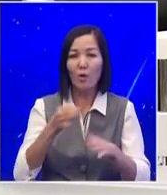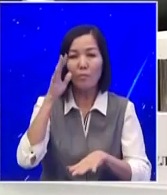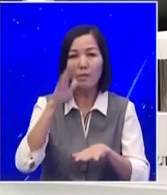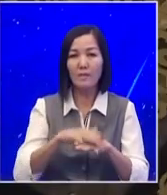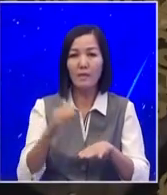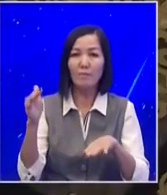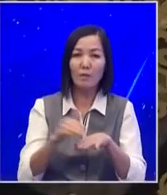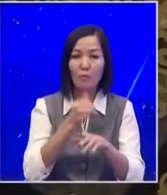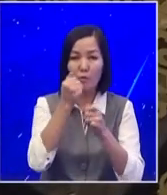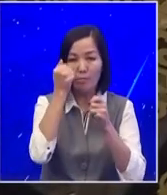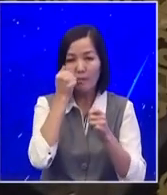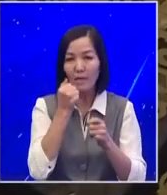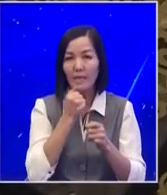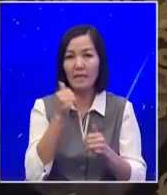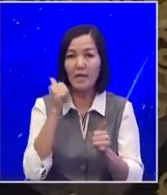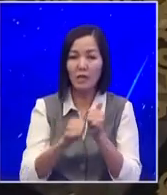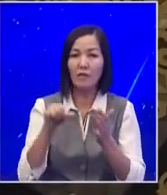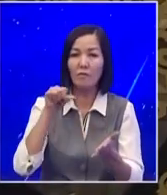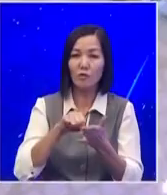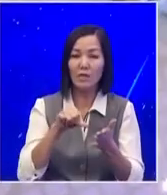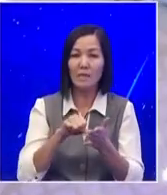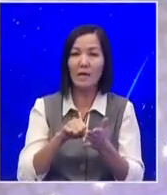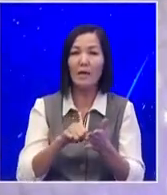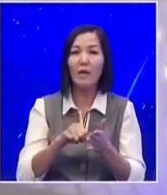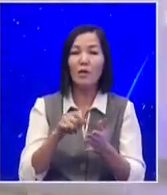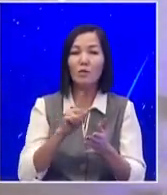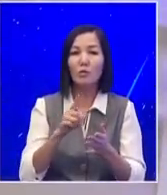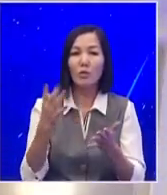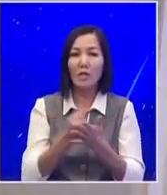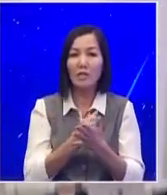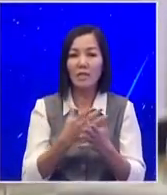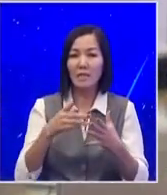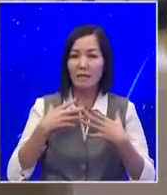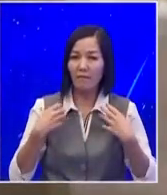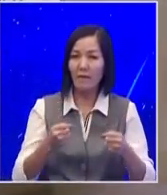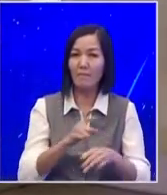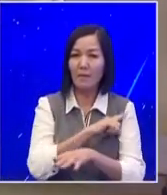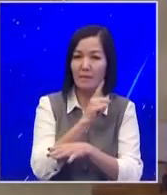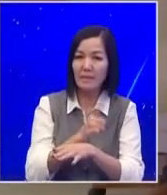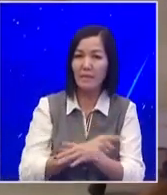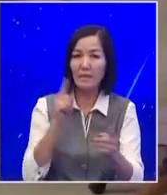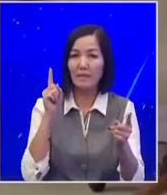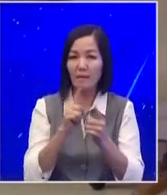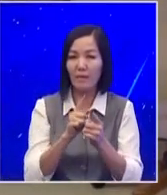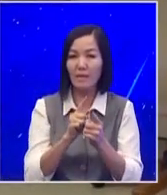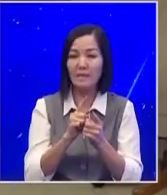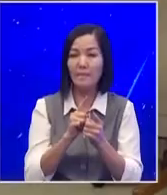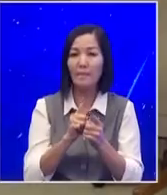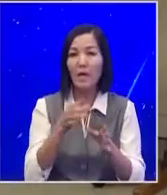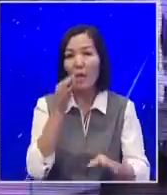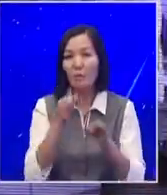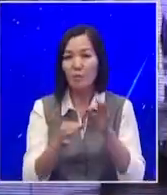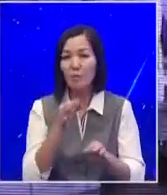тепло поблагодарил каждого участника встречи за то, что нашли время, силы и желание собраться под один шанграх, обсудить